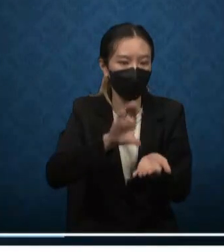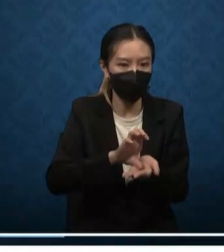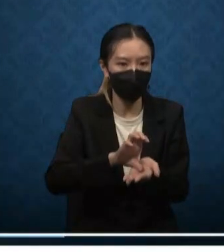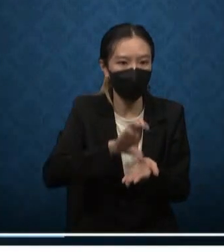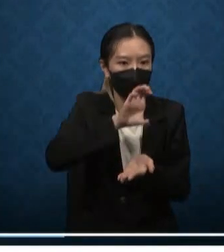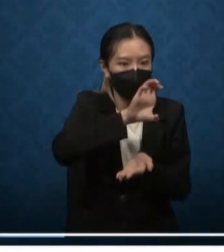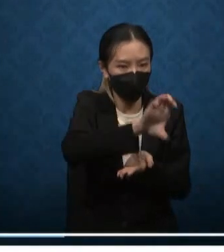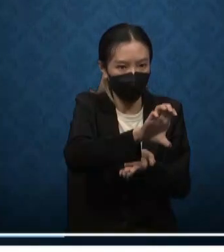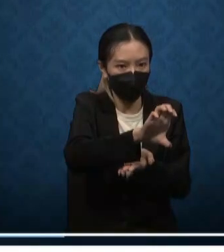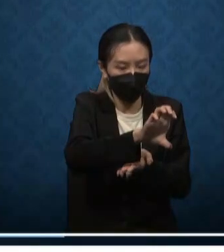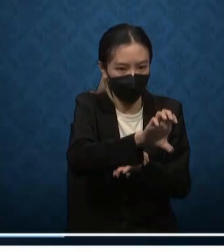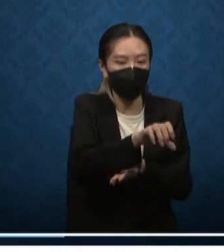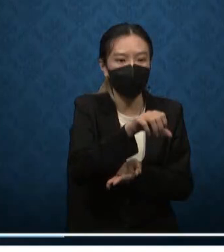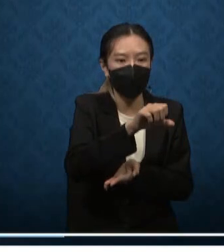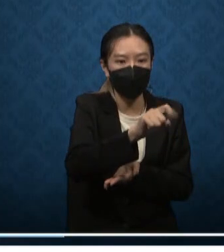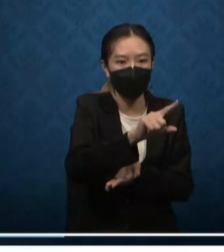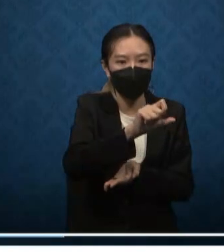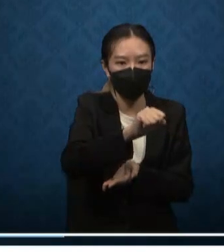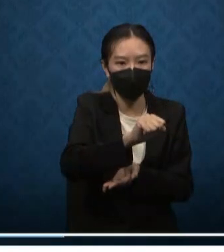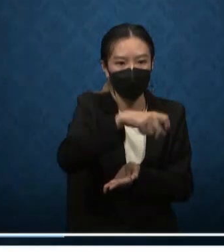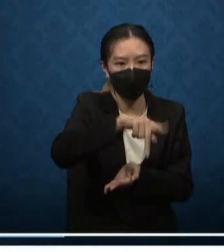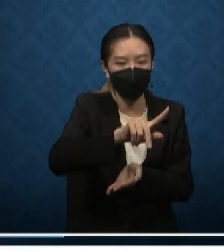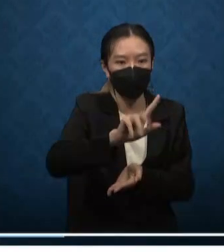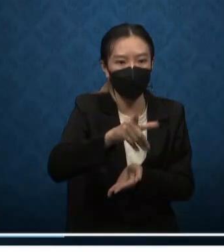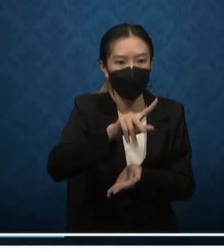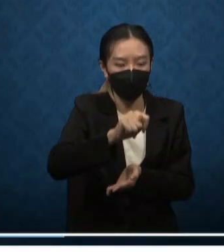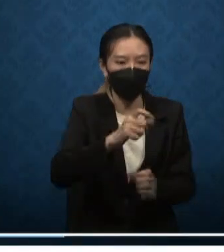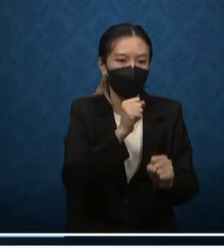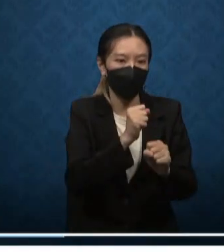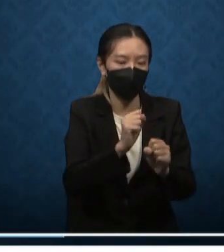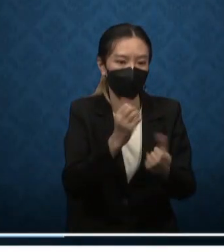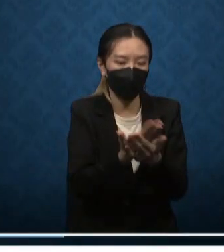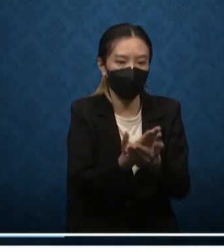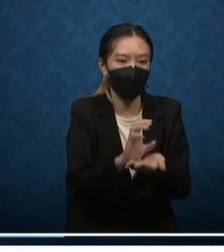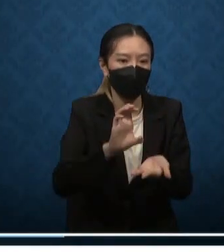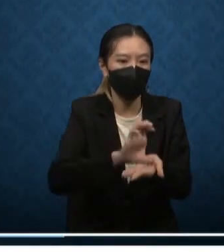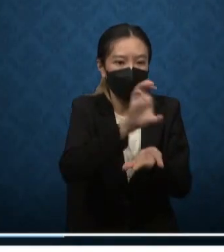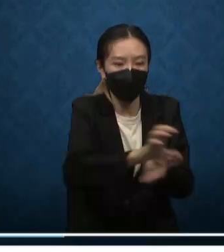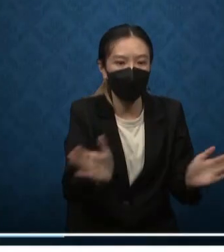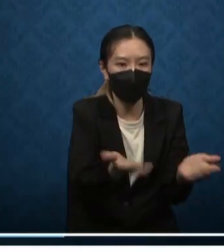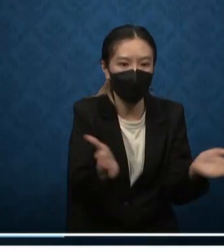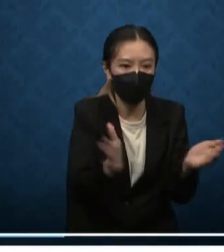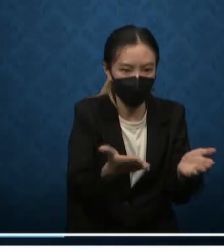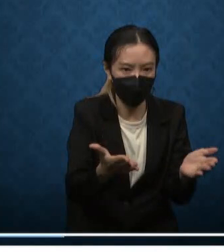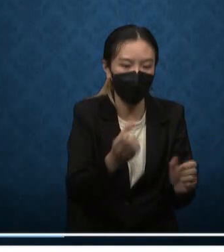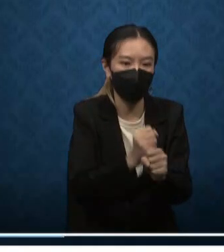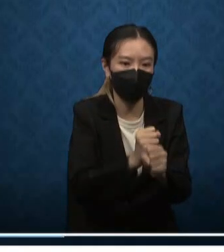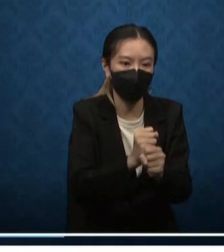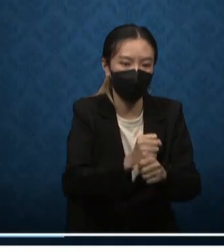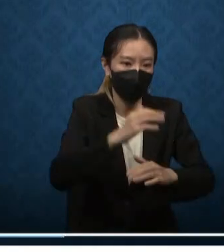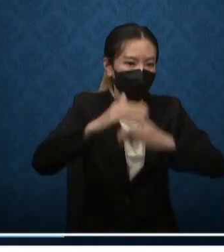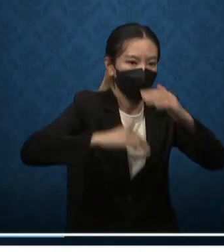ให้สสปชได้สามารถดำเนินงานภายใต้การพัฒนาประชาธิปไตยได้อย่างมี